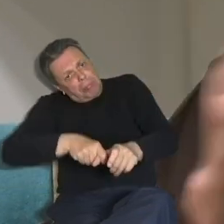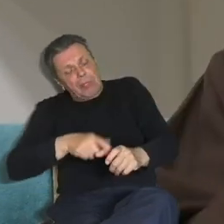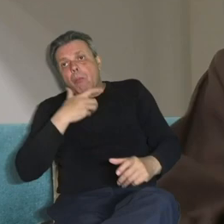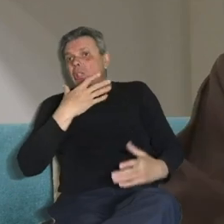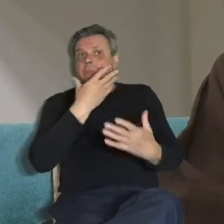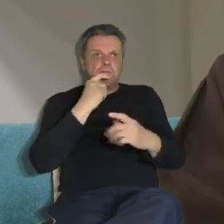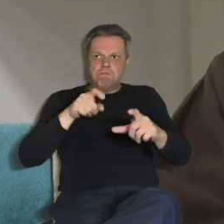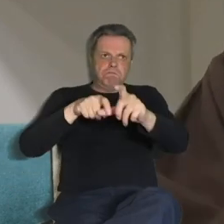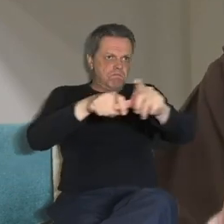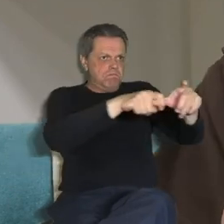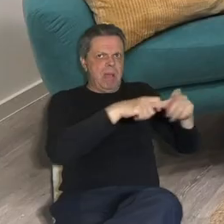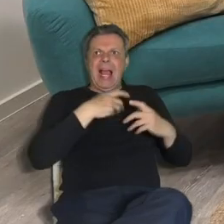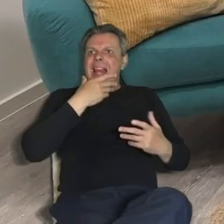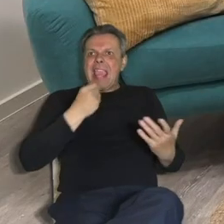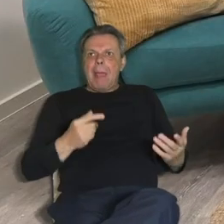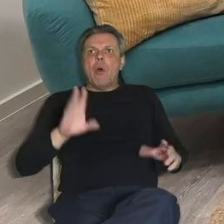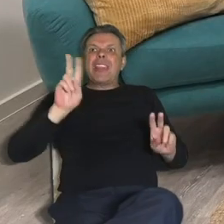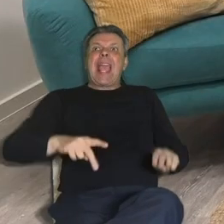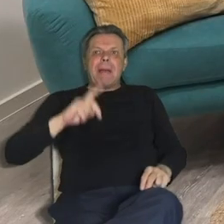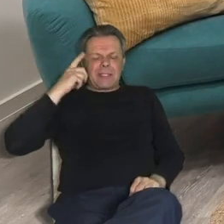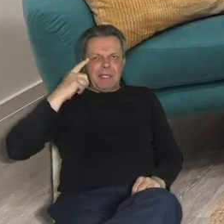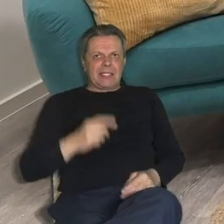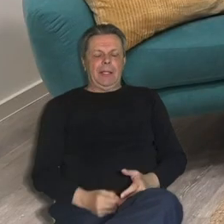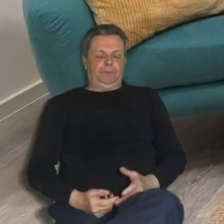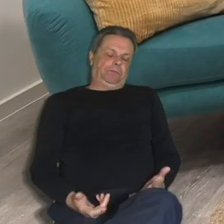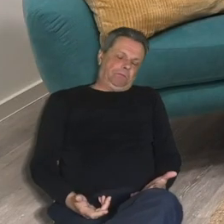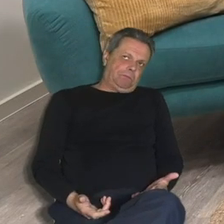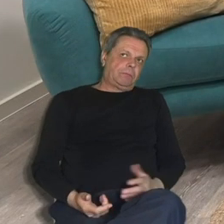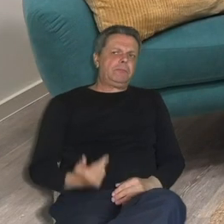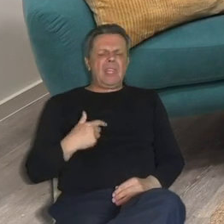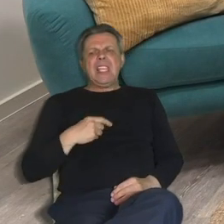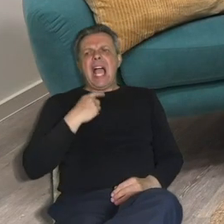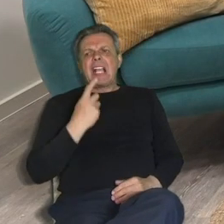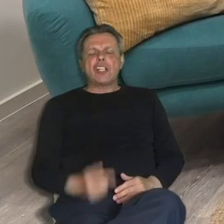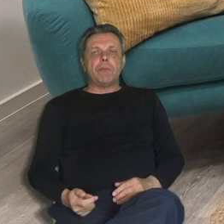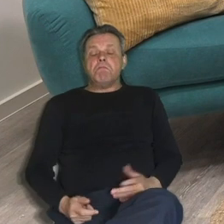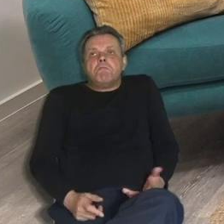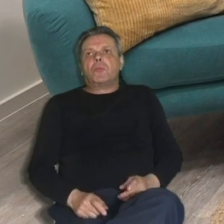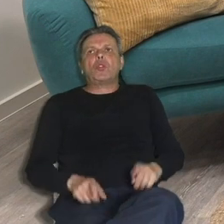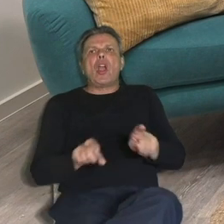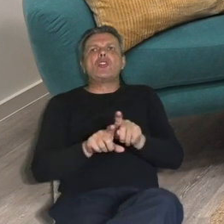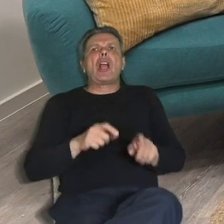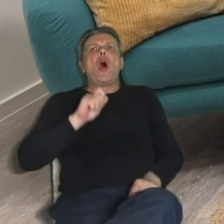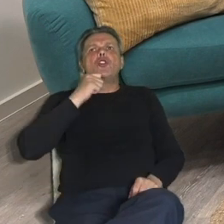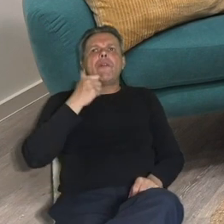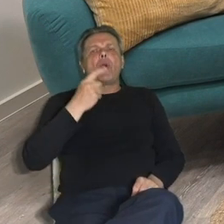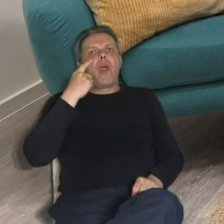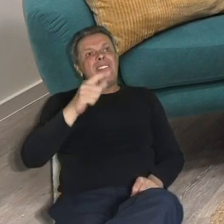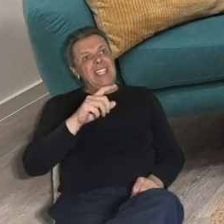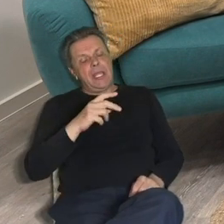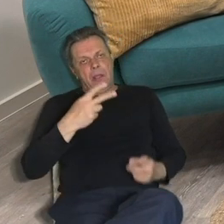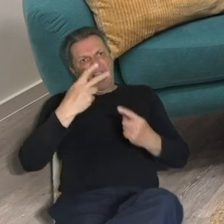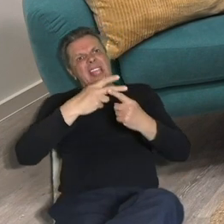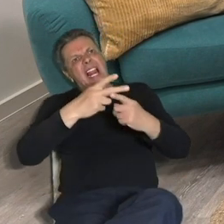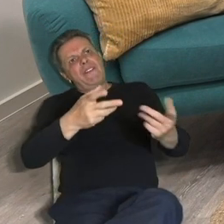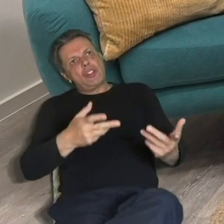i lijepo i puno zakonitosti i smisla. To ja kažem slikovito kad je propovjedan, kažem to je slično kao čovjek koji vidi televizor da sam